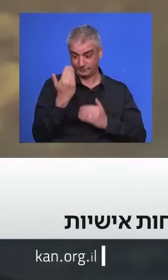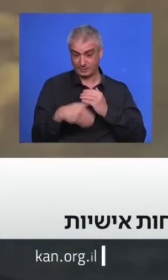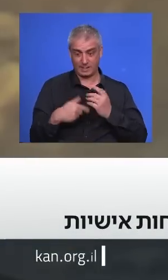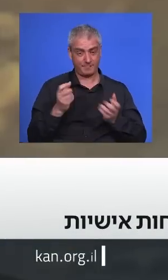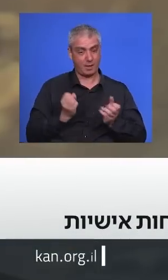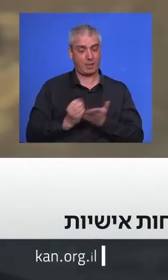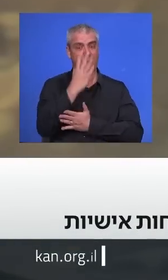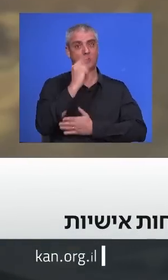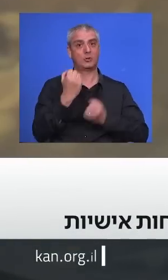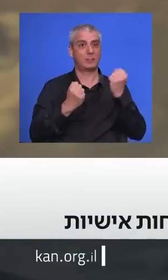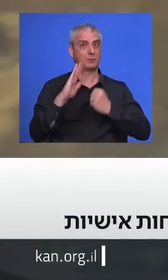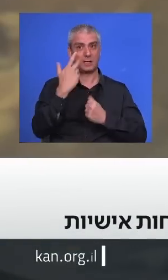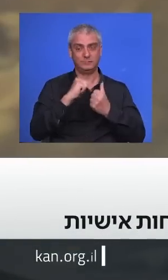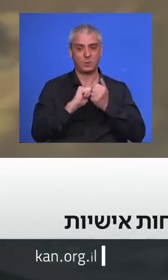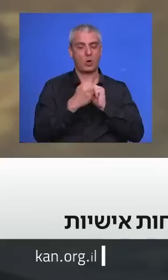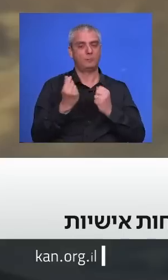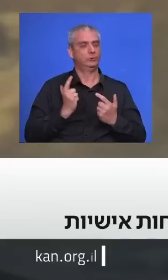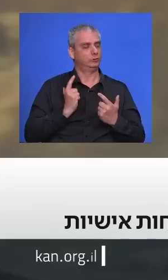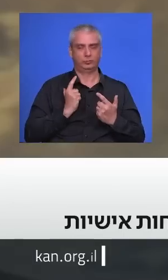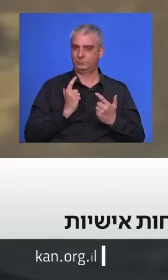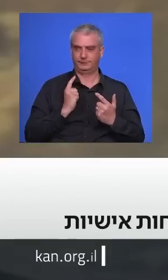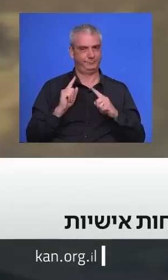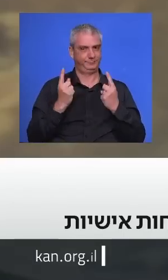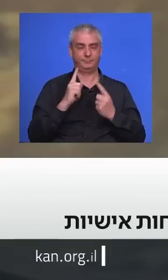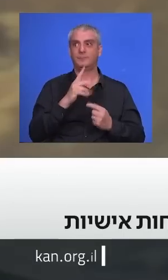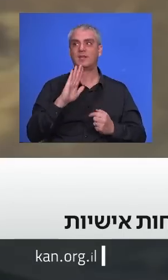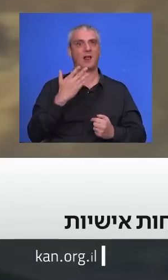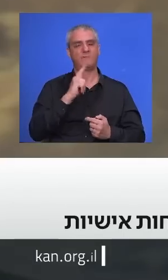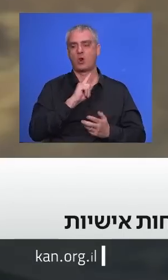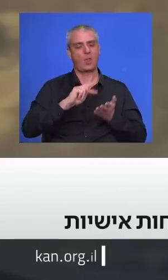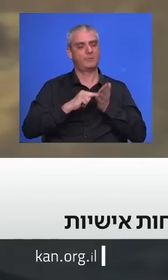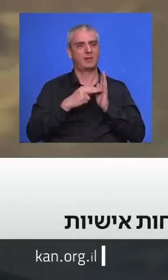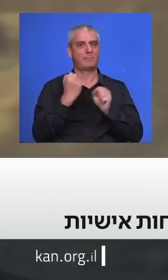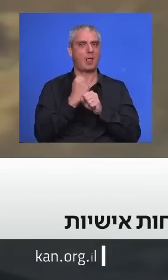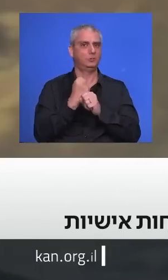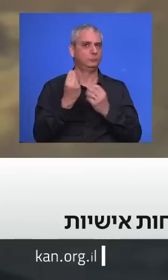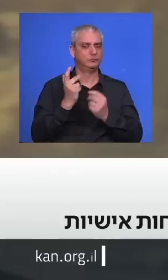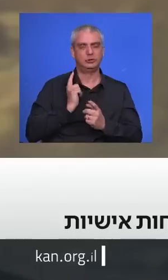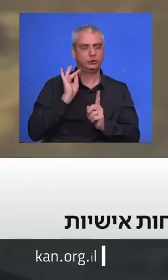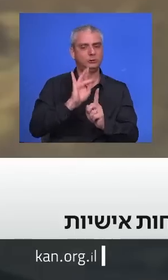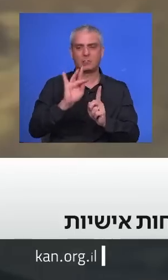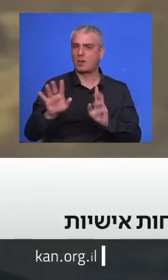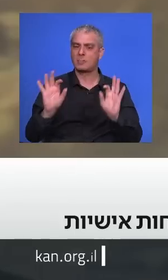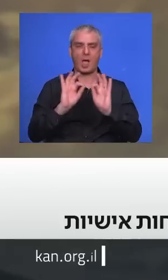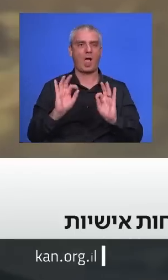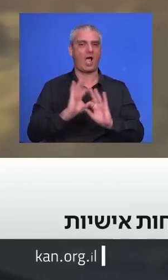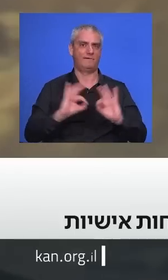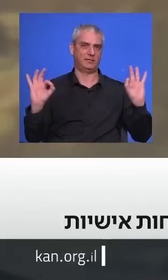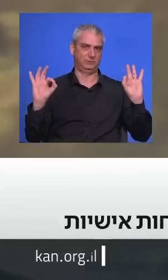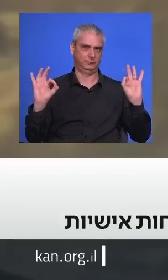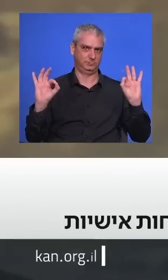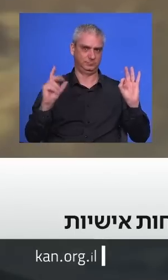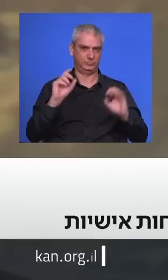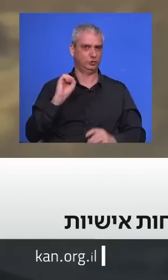של טייסים או צעדים אישיים, זה לא הולך לקרות. בחיל האוויר לא מתכננים לנקוט בצעדים אישיים נגד אף אחד מהטייסים ששלחו